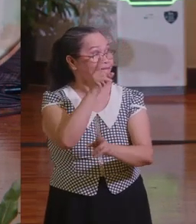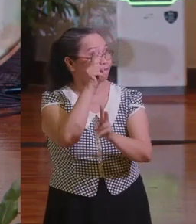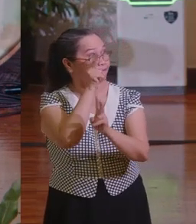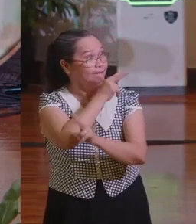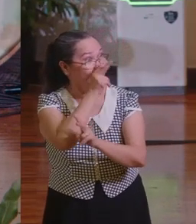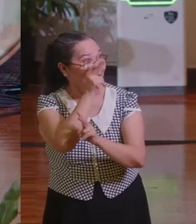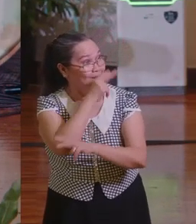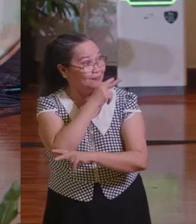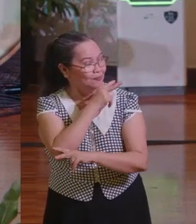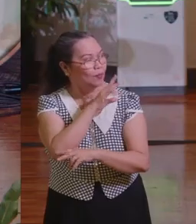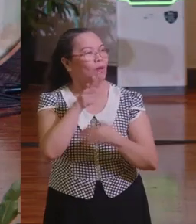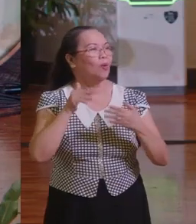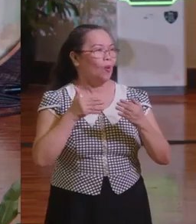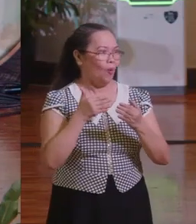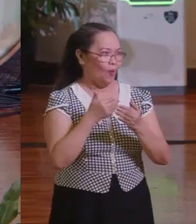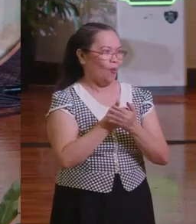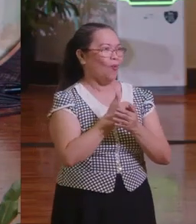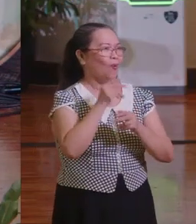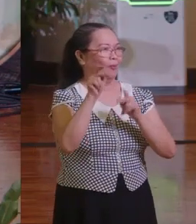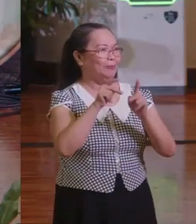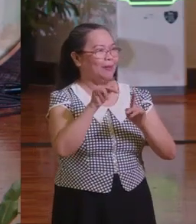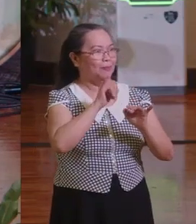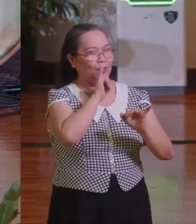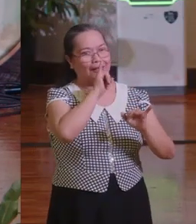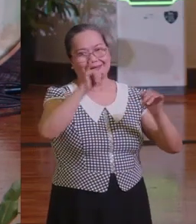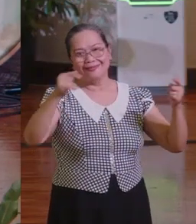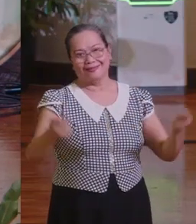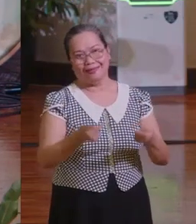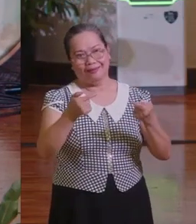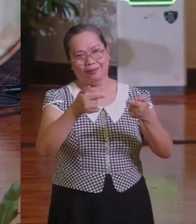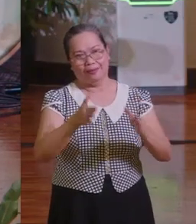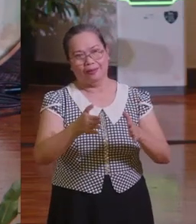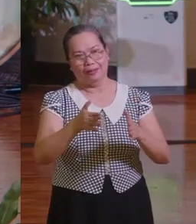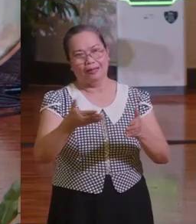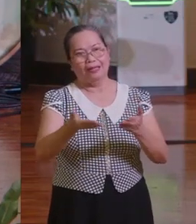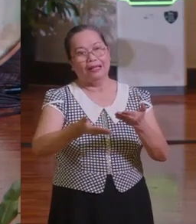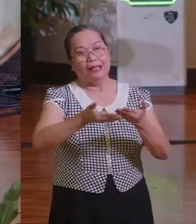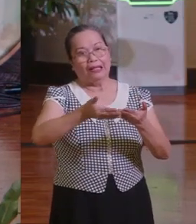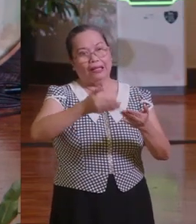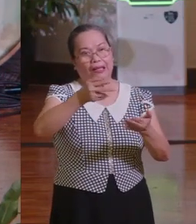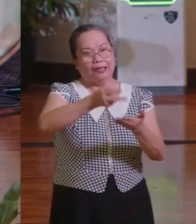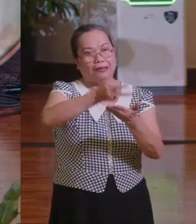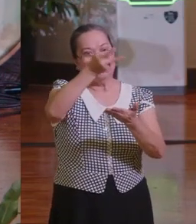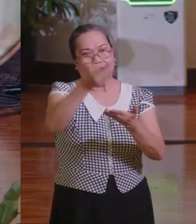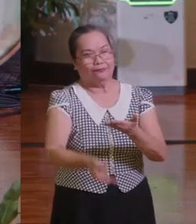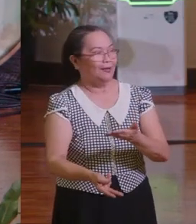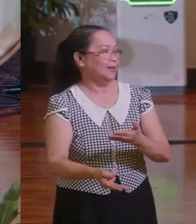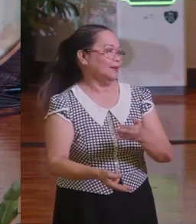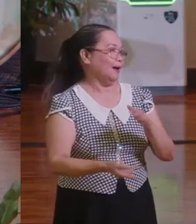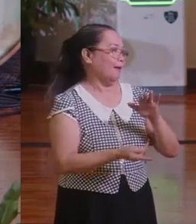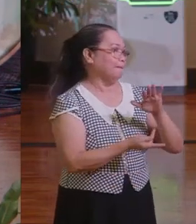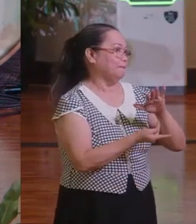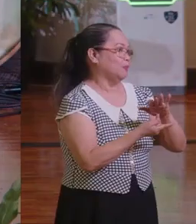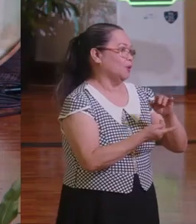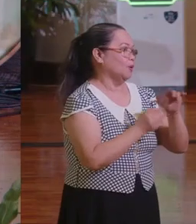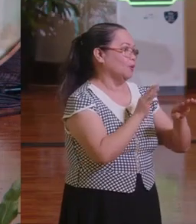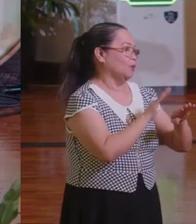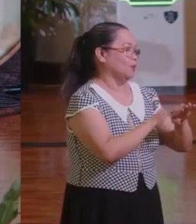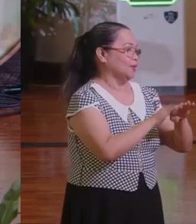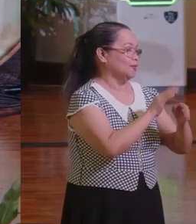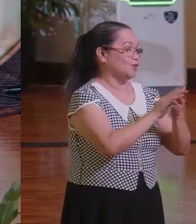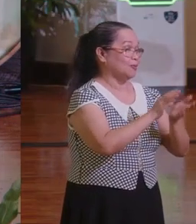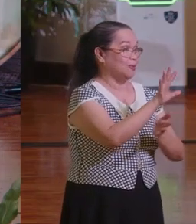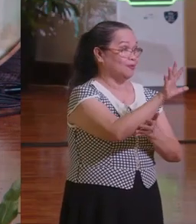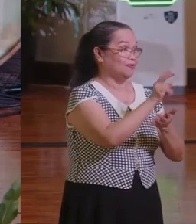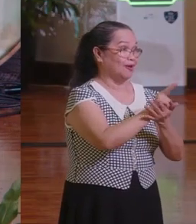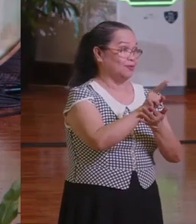Ang lahat ng tao ay makasalanan at napakadaling mahulog doon sa warning ni Pablo sa chapter 5 verse 26.